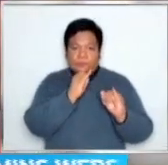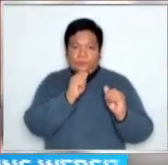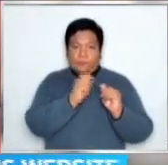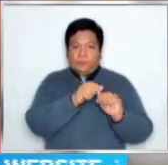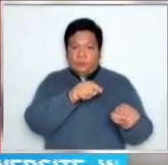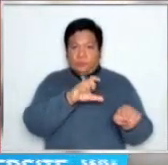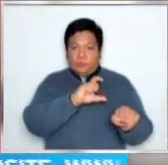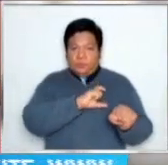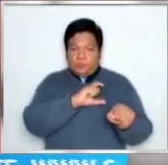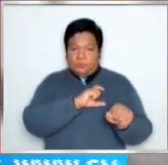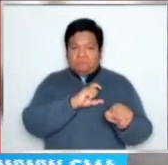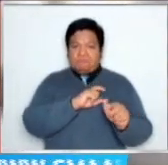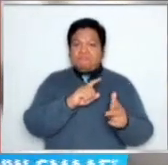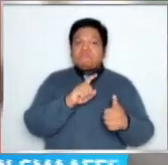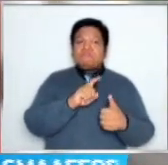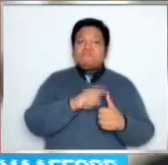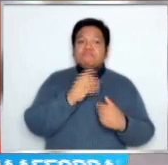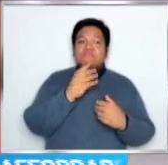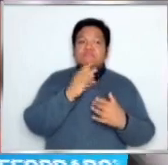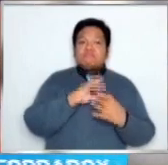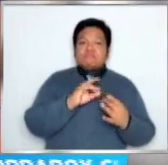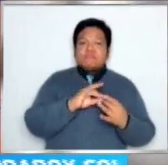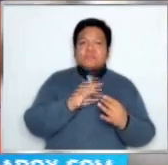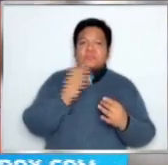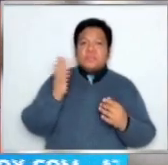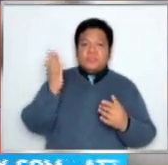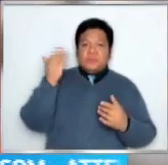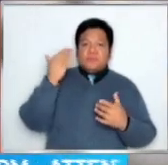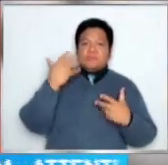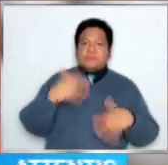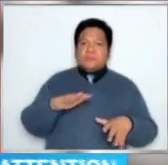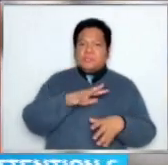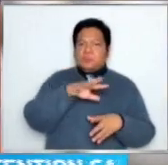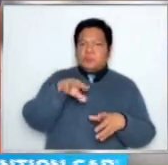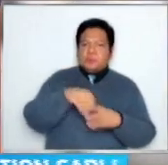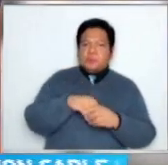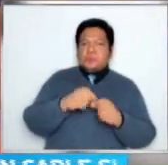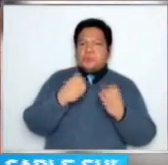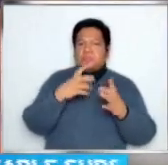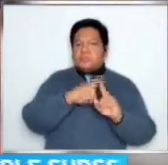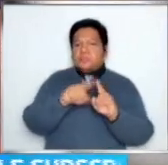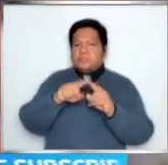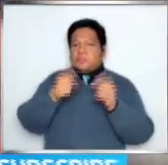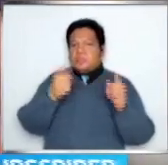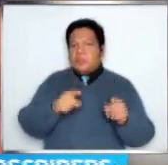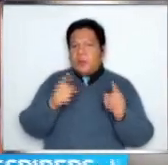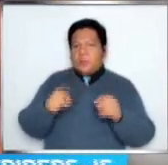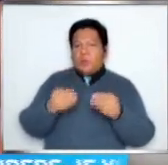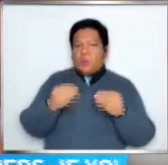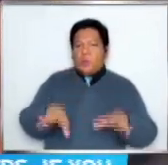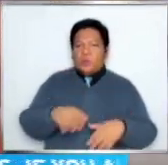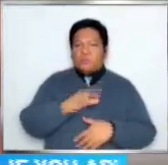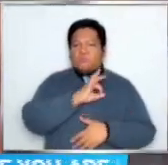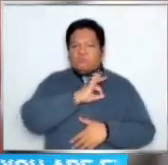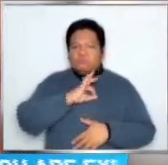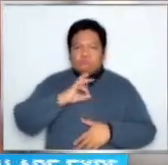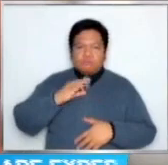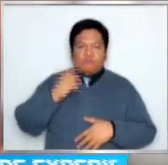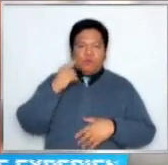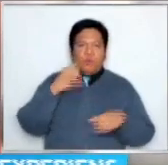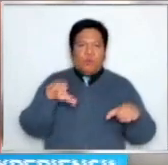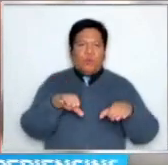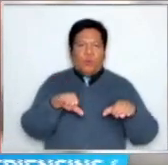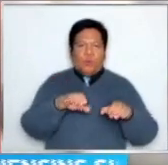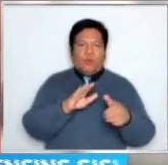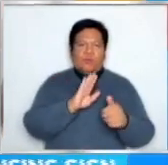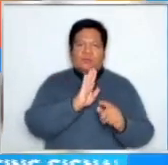niyang nasangkot na dati ang suspect na appraiser sa mga insidente ng mga nawawalang alahas sa pinagtatrabahuan niyang pawn shop bago pa man